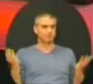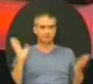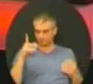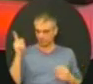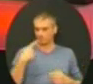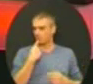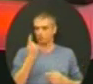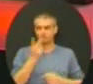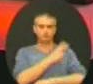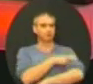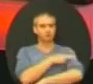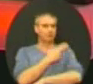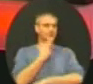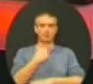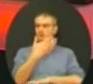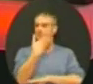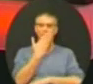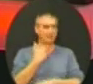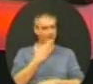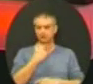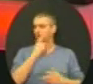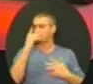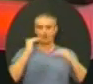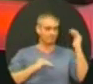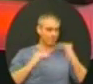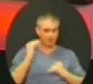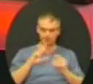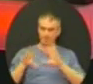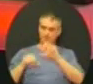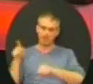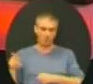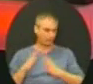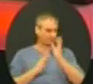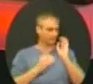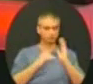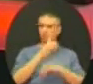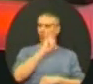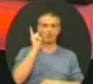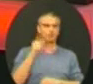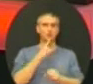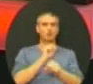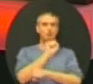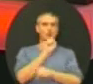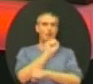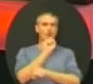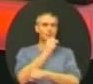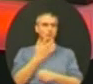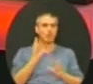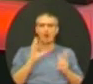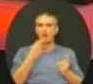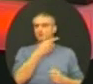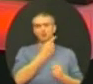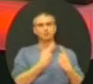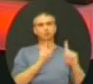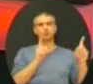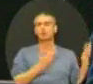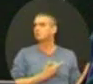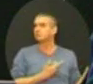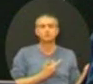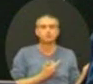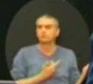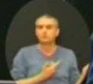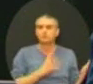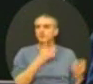גם הם טוענים שמשטרת ישראל ומדינת ישראל והפערים בין ההתנחלות ובית המשפט העליון, כולם יש להם טענות. למה אתם כאלה שונים?